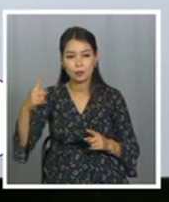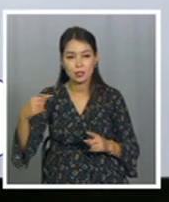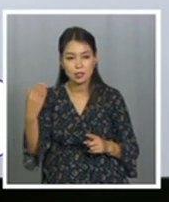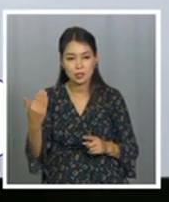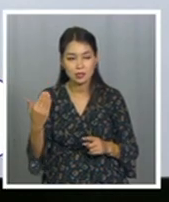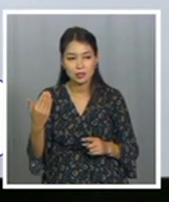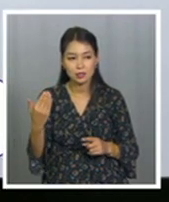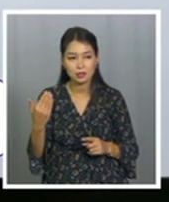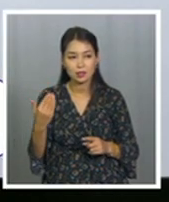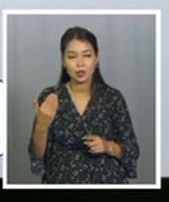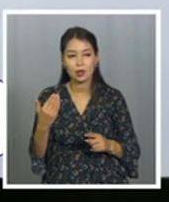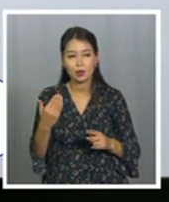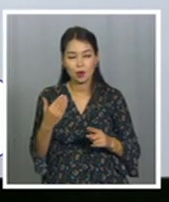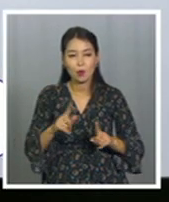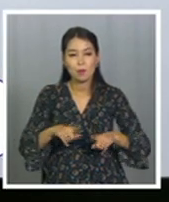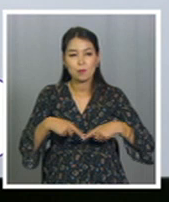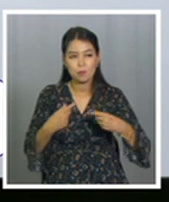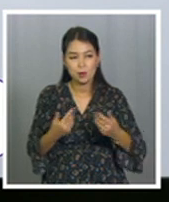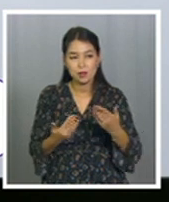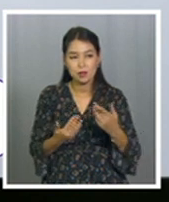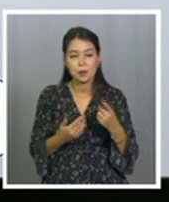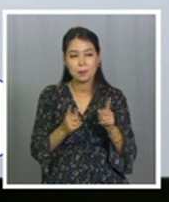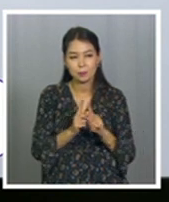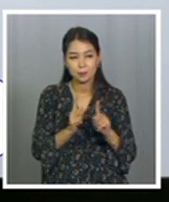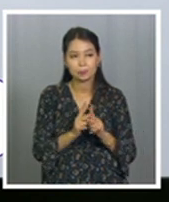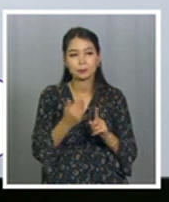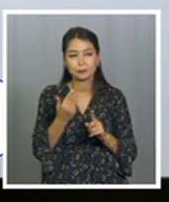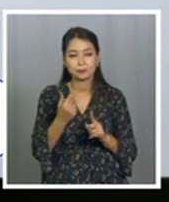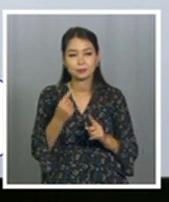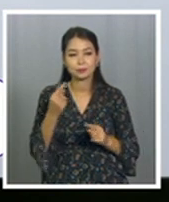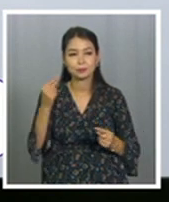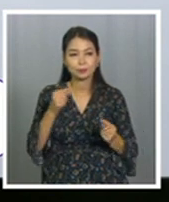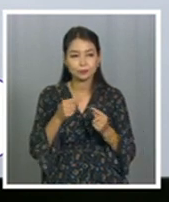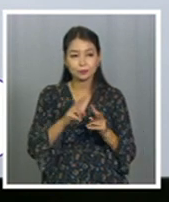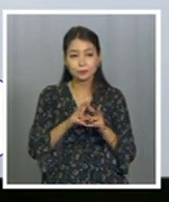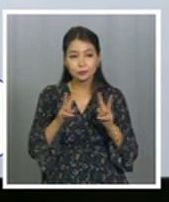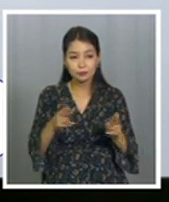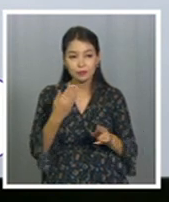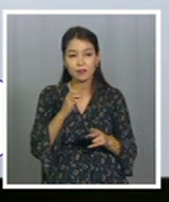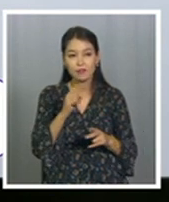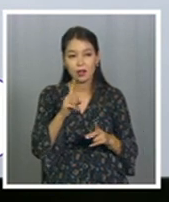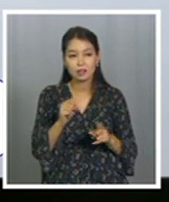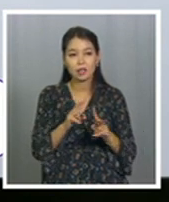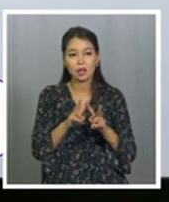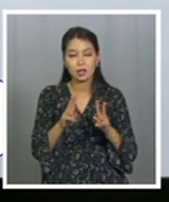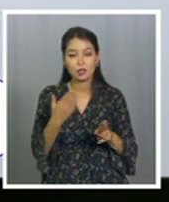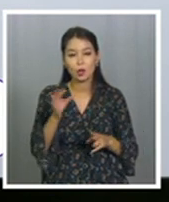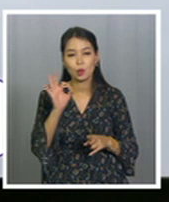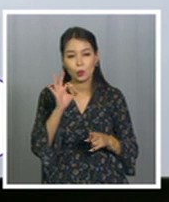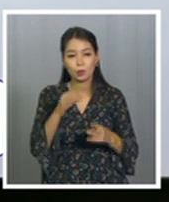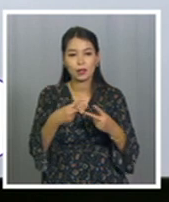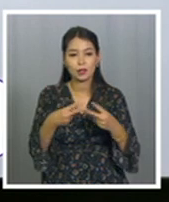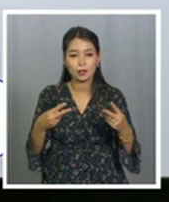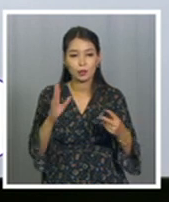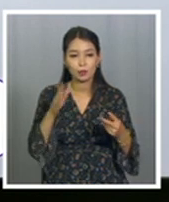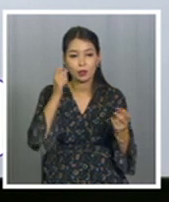тербелістің фазасы деп атаймыз, бірдей болғанын анықтадық. Және бұл жердегі бірдей болғандықтан фазалар айырымының нөлге тең болатынын